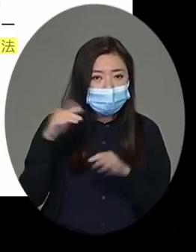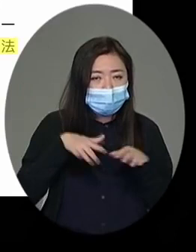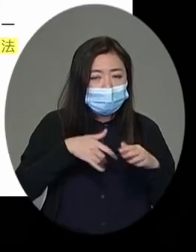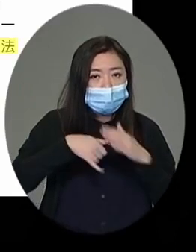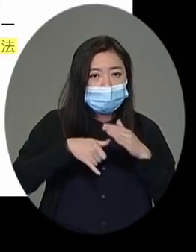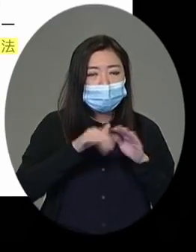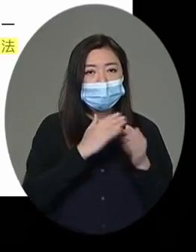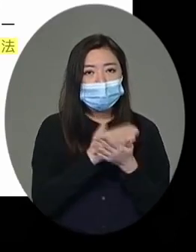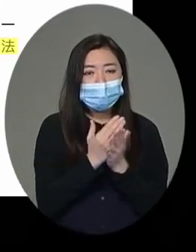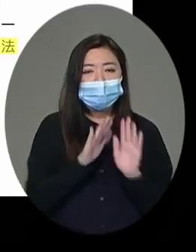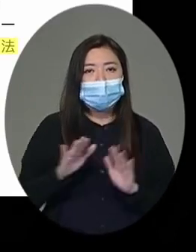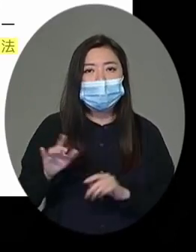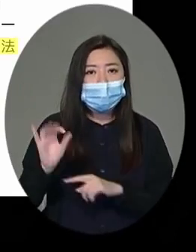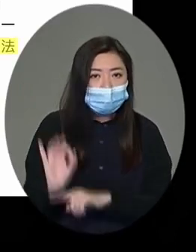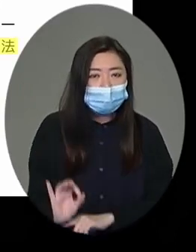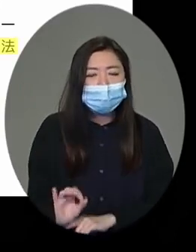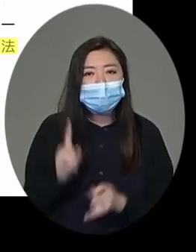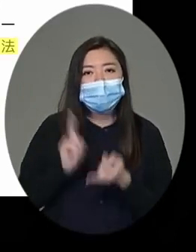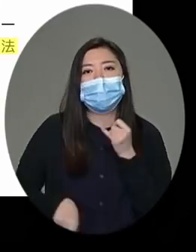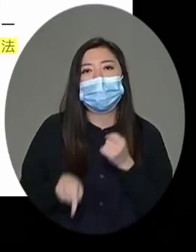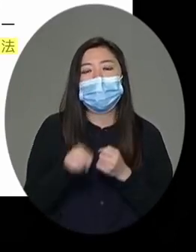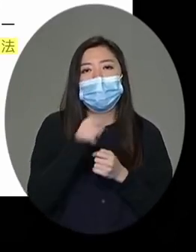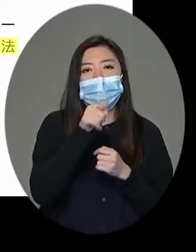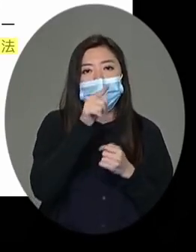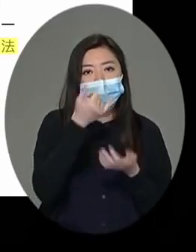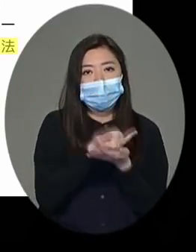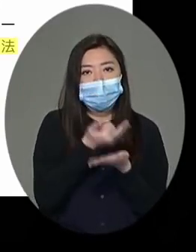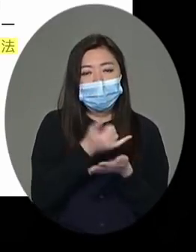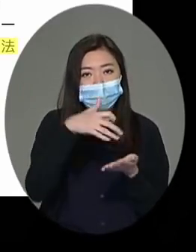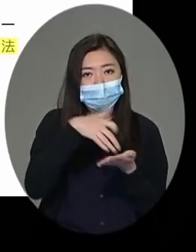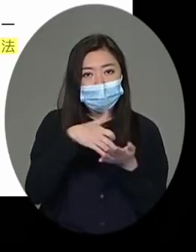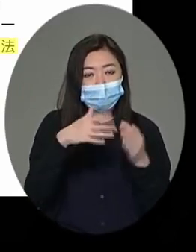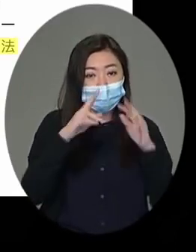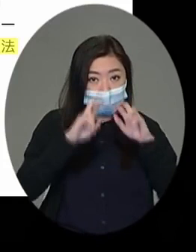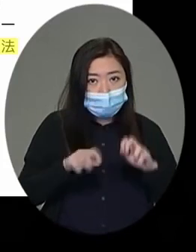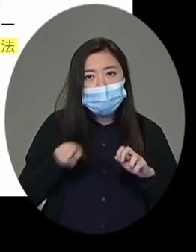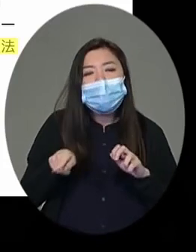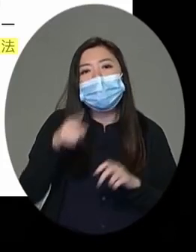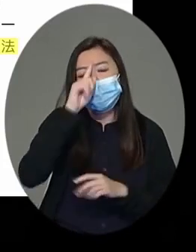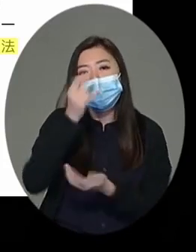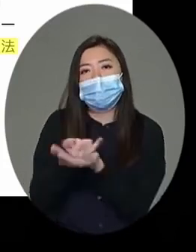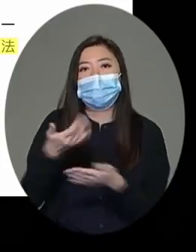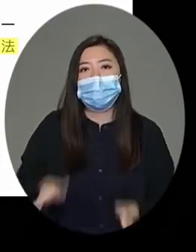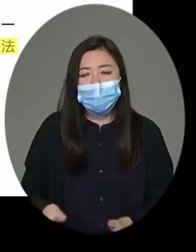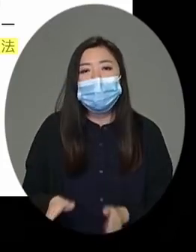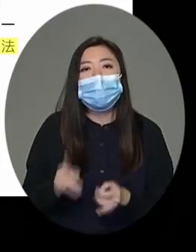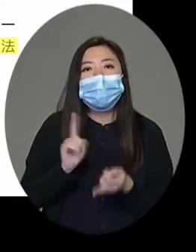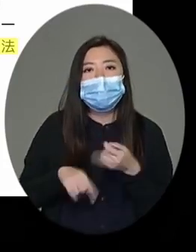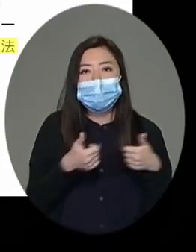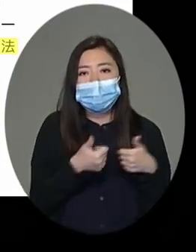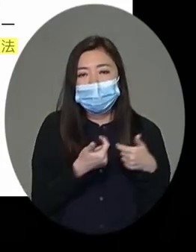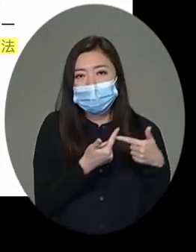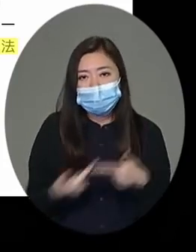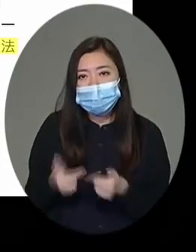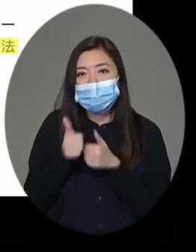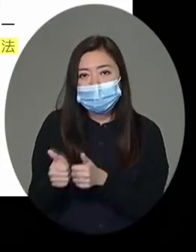境處任何服務。處方最終從死亡登記系統發現疑犯已經身故，因此未能